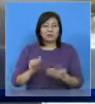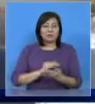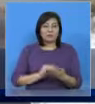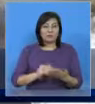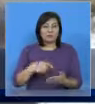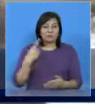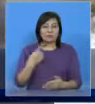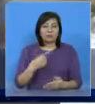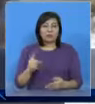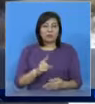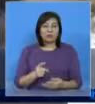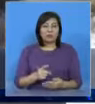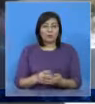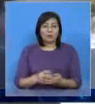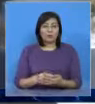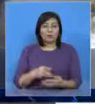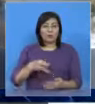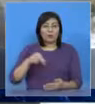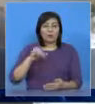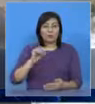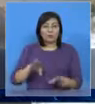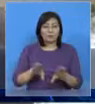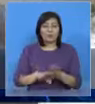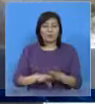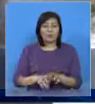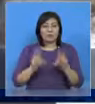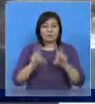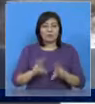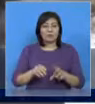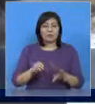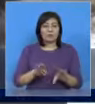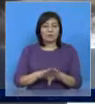собственника, подтверждающее, что модель ТИС соответствует требованиям и включен в единый реестр ТИС.